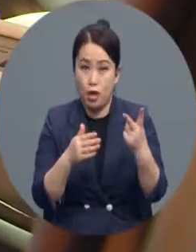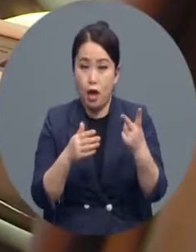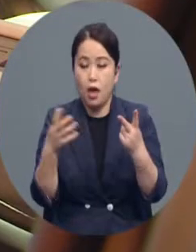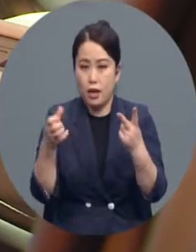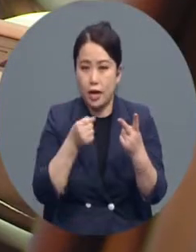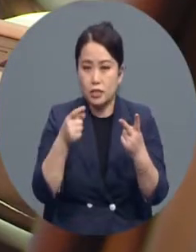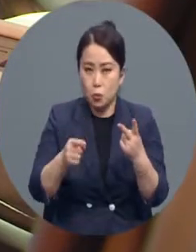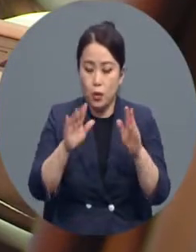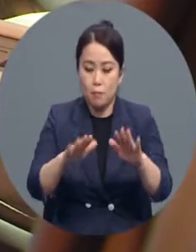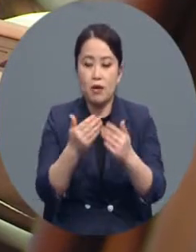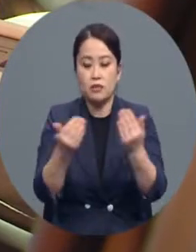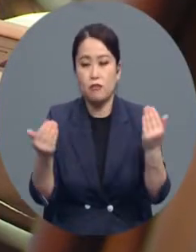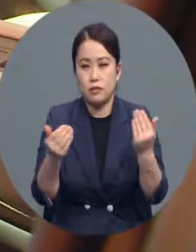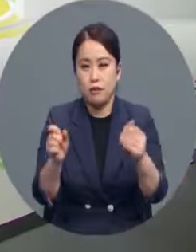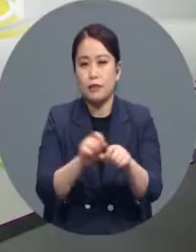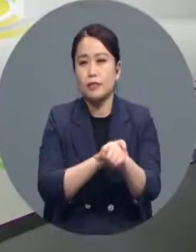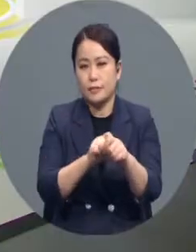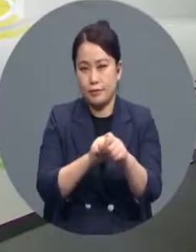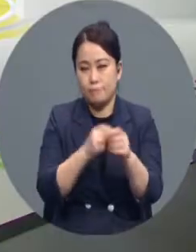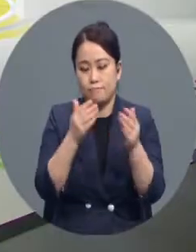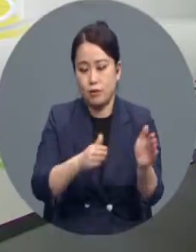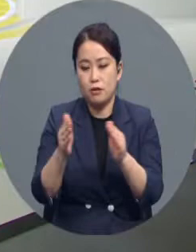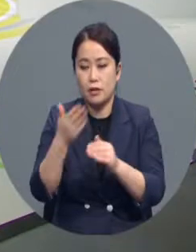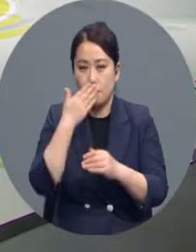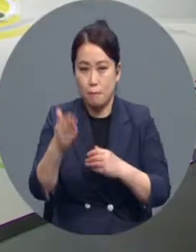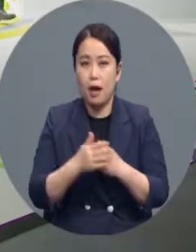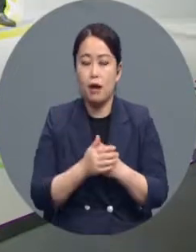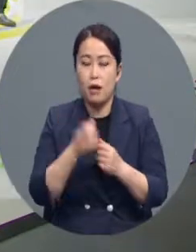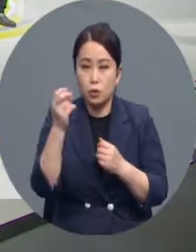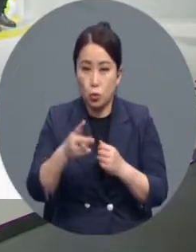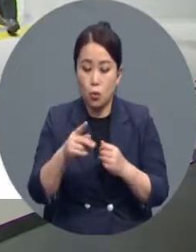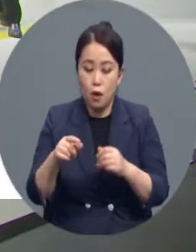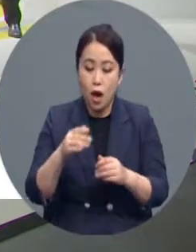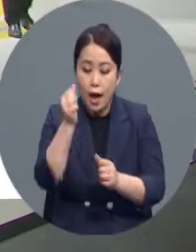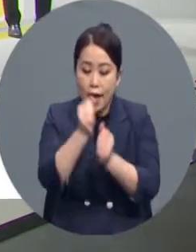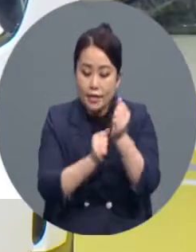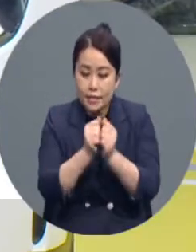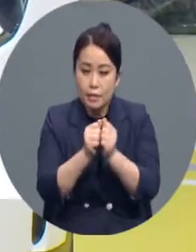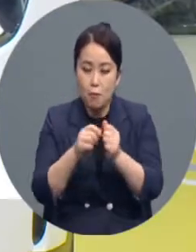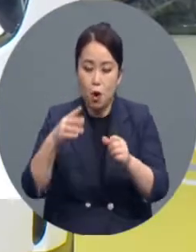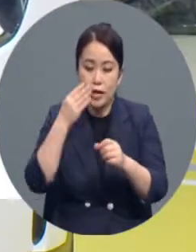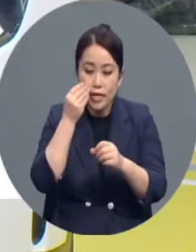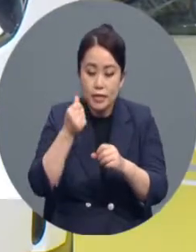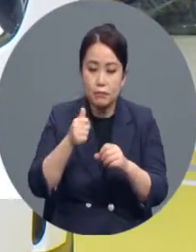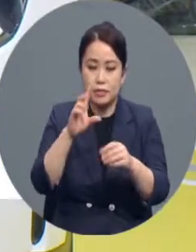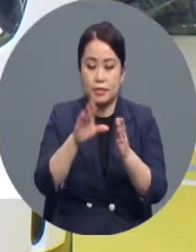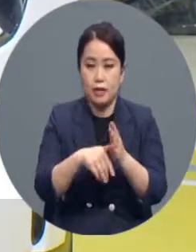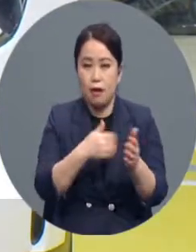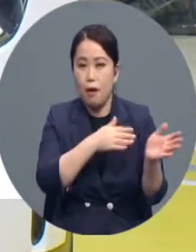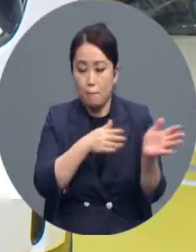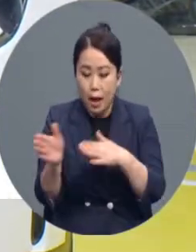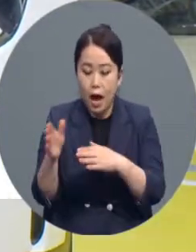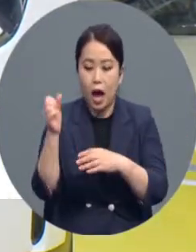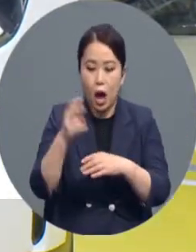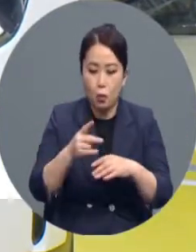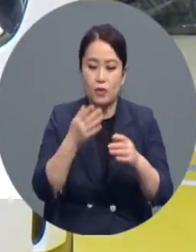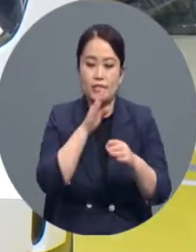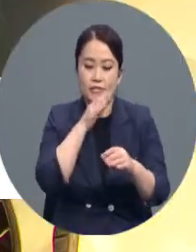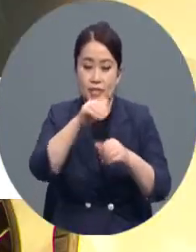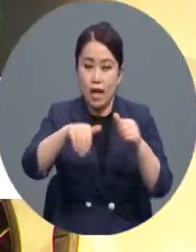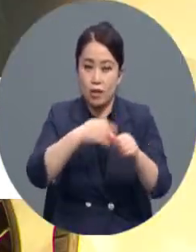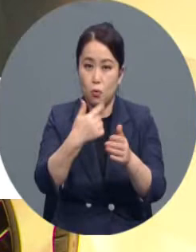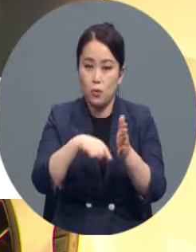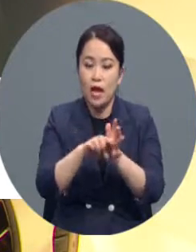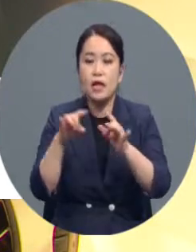전시회의 특징을 정리할 수 있습니다. 내연기관 시대가 가고 전기차 등 친환경 자동차들이 주류가 됐음을